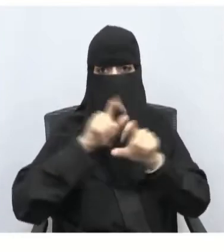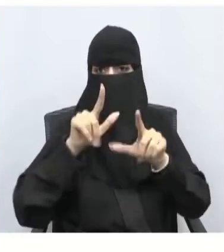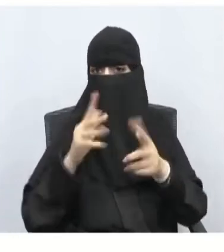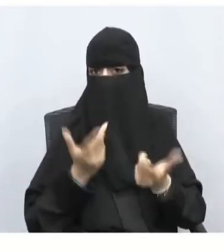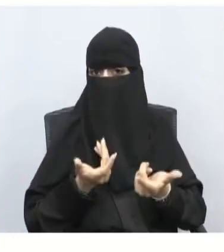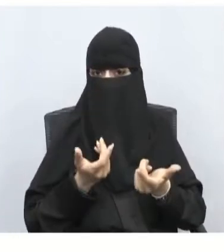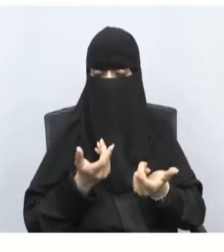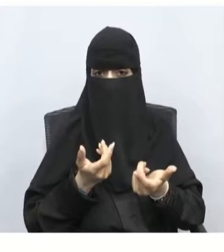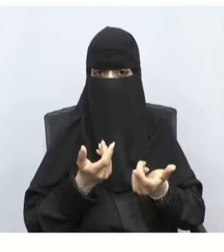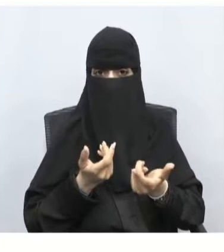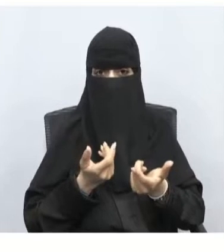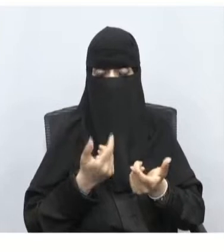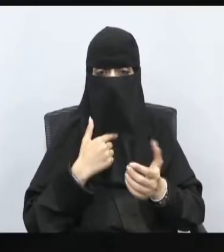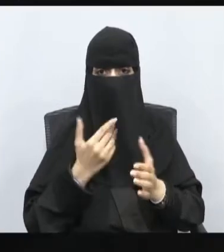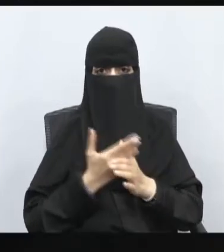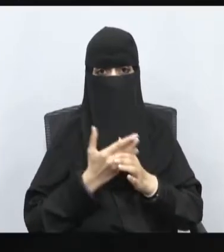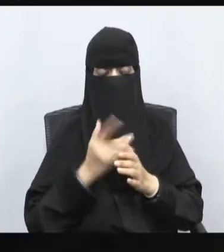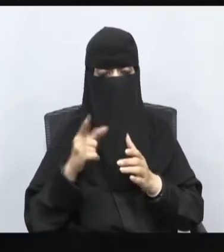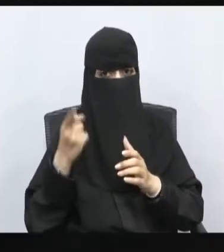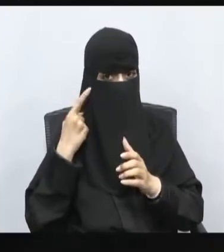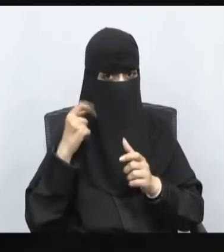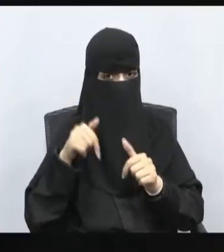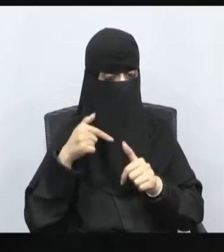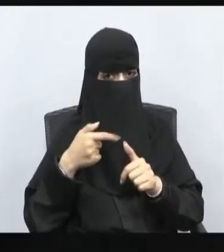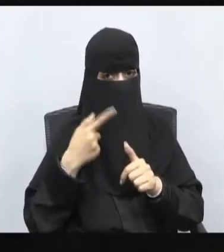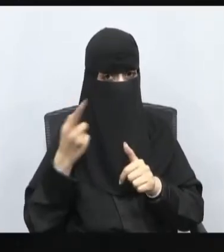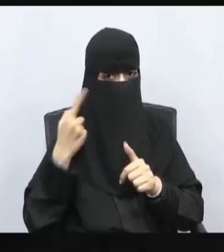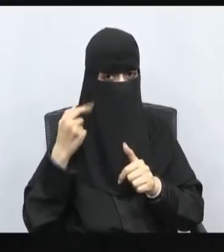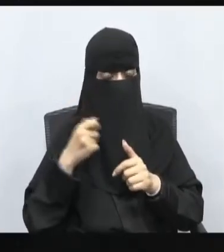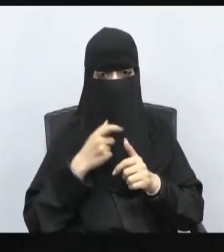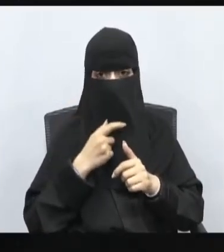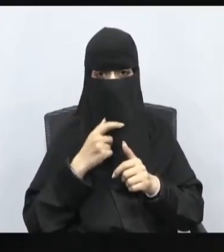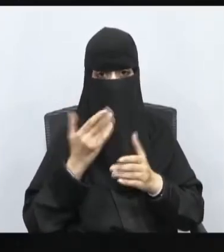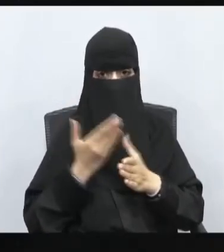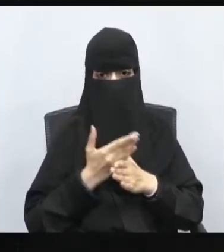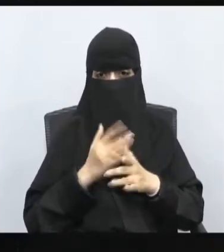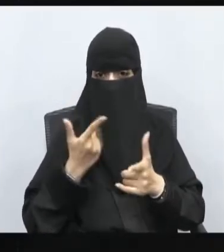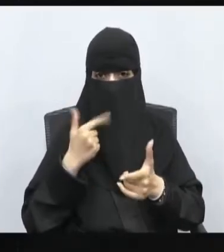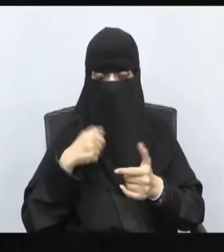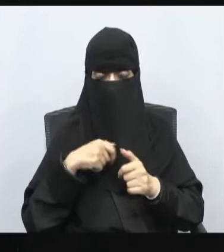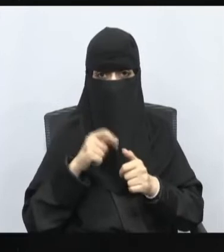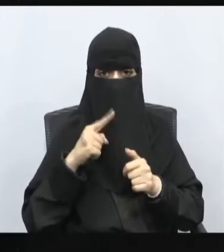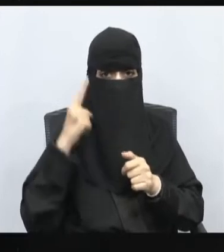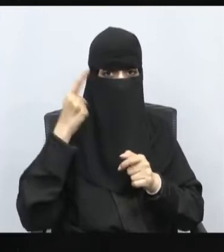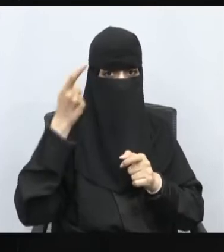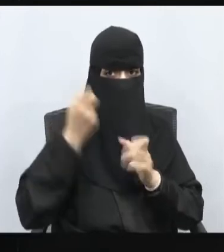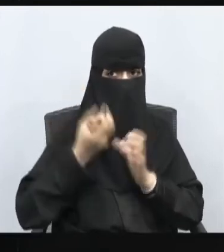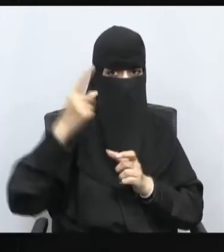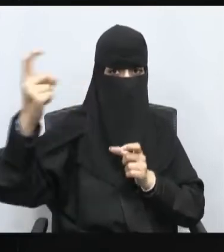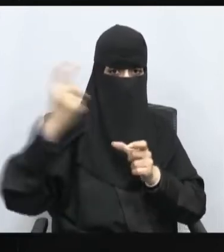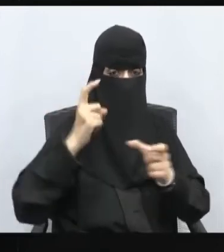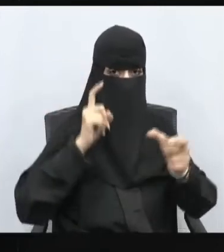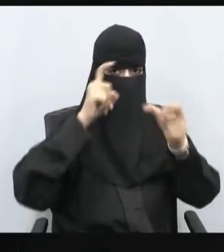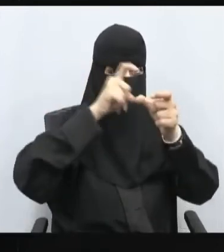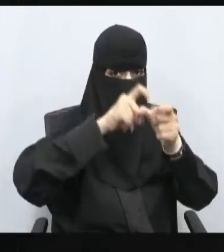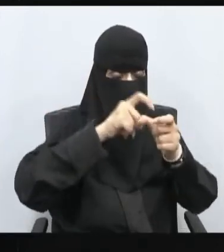كيف يكون ذلك ولماذا يستمعون وضع يضعون آذانهم على سكة الحديد؟ واربطوا